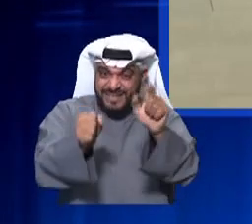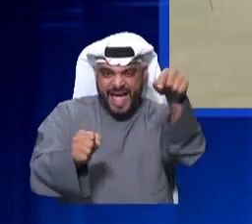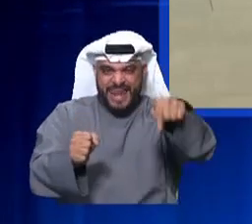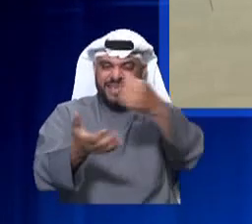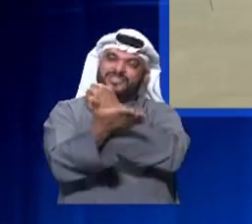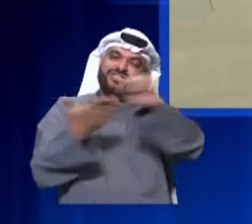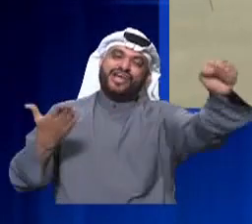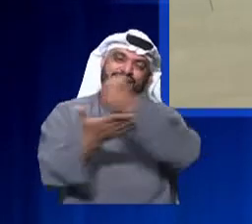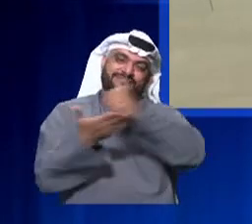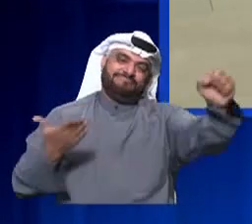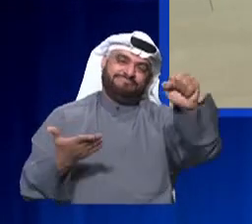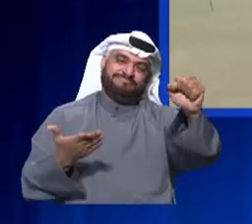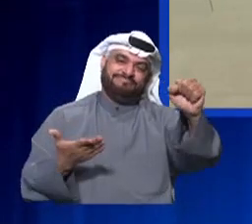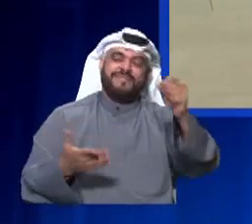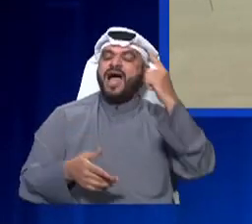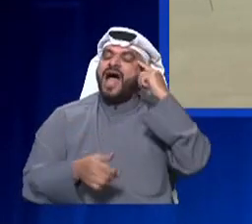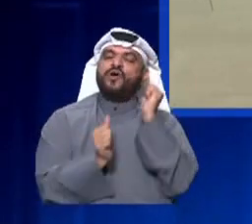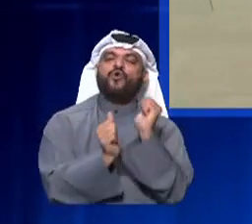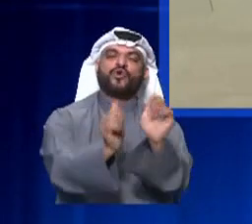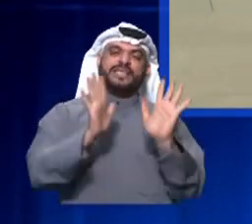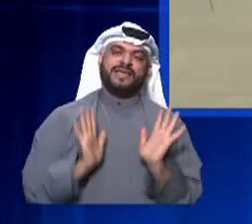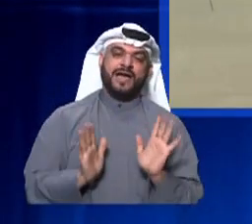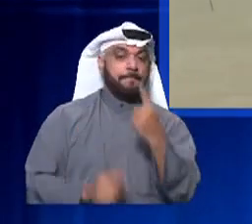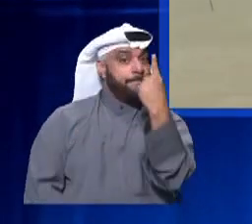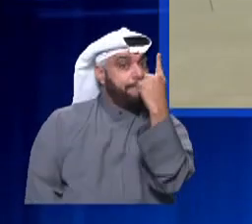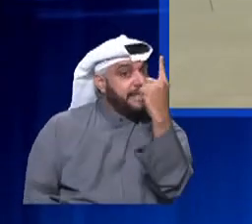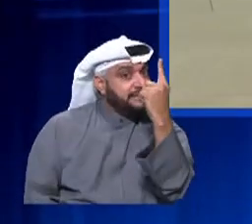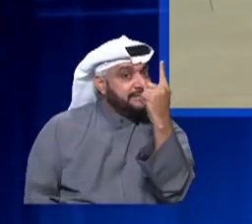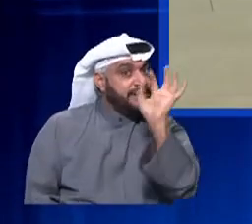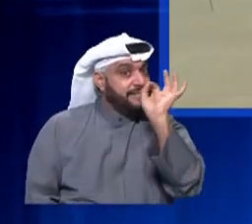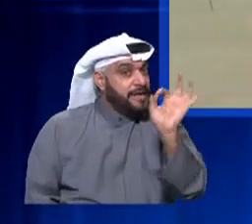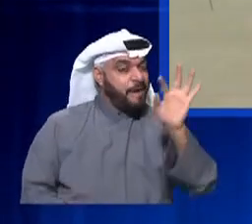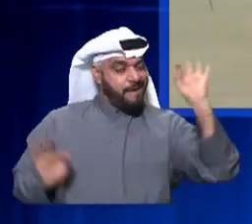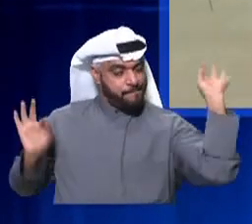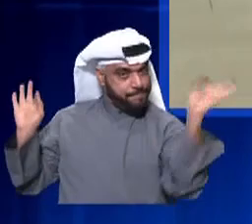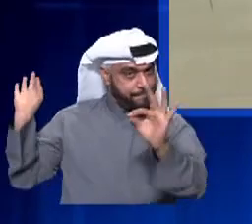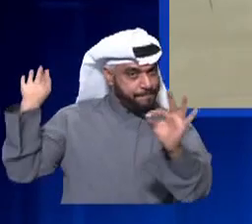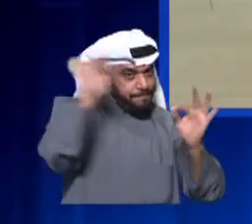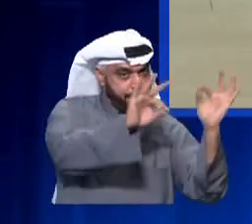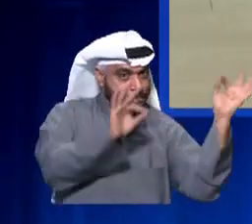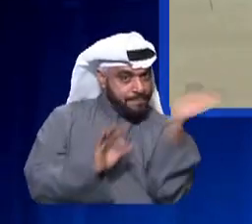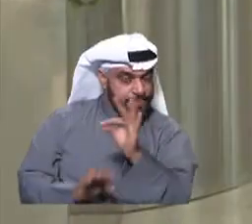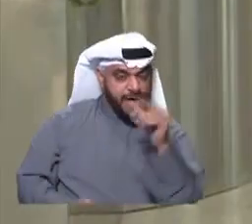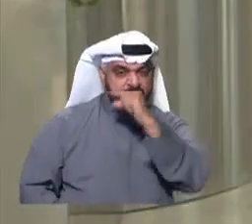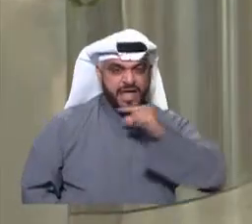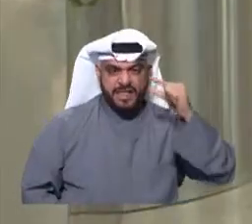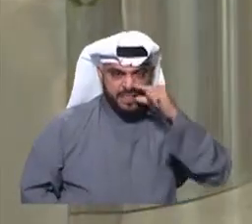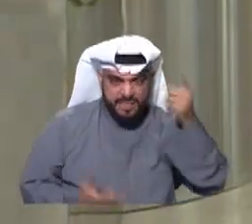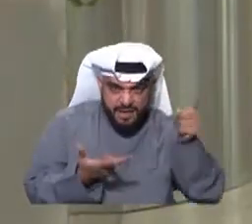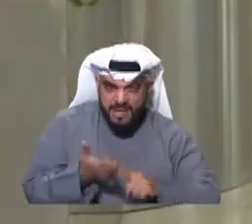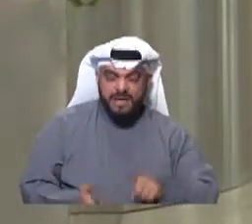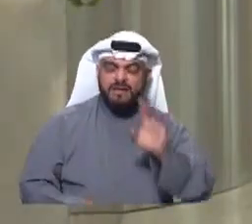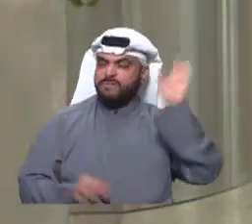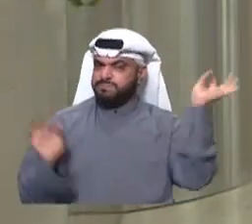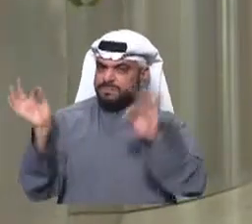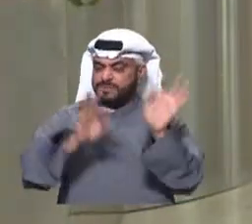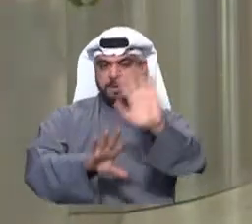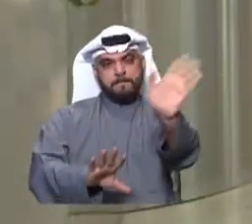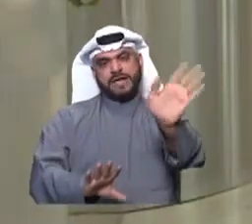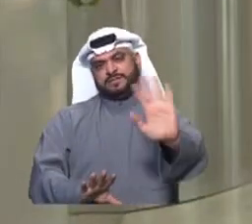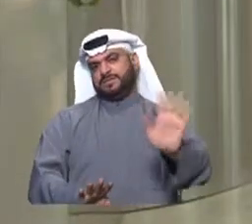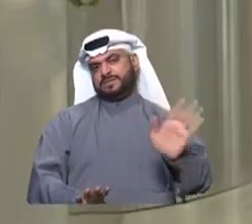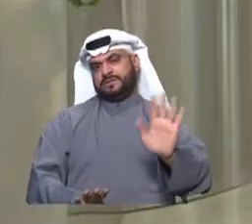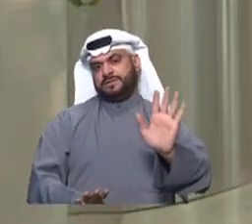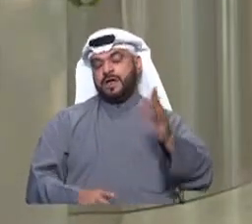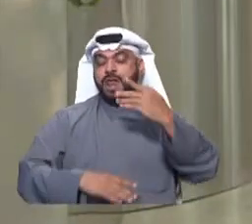التي كانت حاضره، يعني ايضا ألغت مسؤولية المذيع المصور والمخرج عن تجاوزات الضيوف